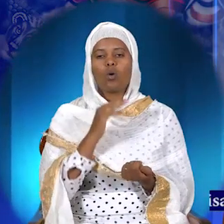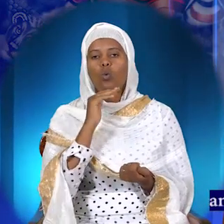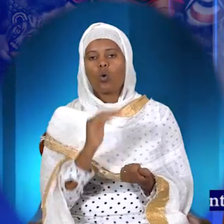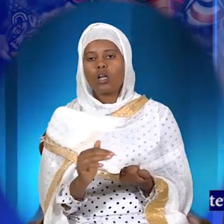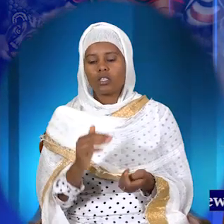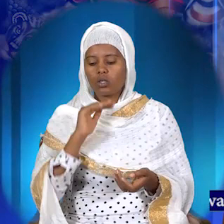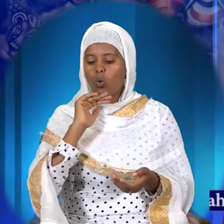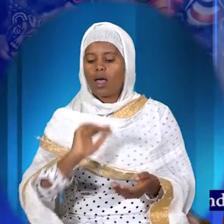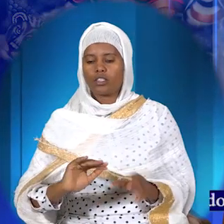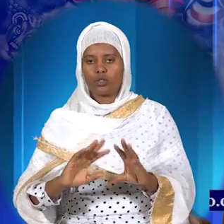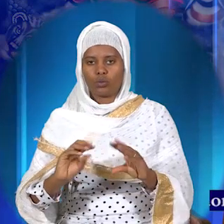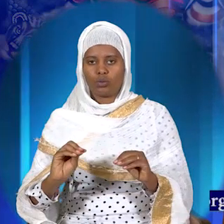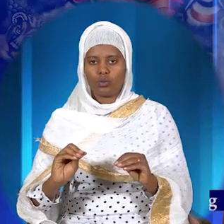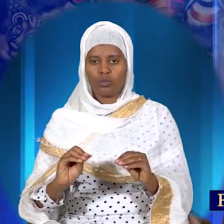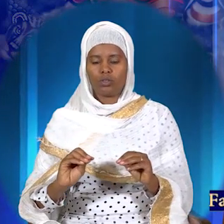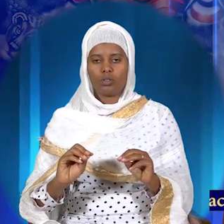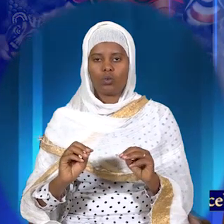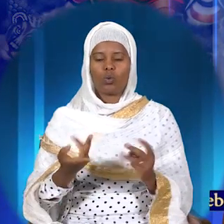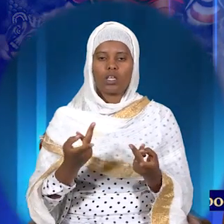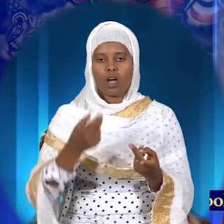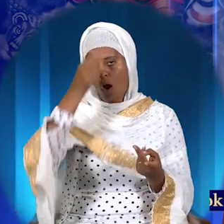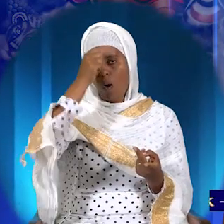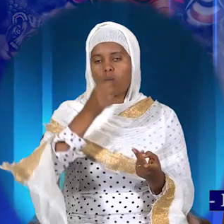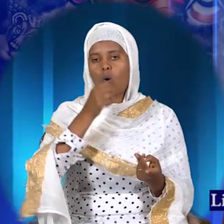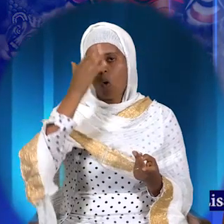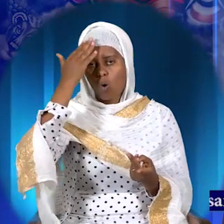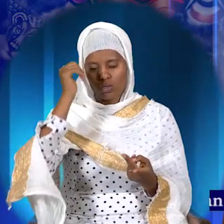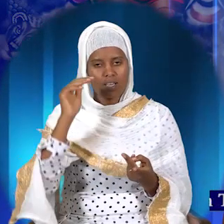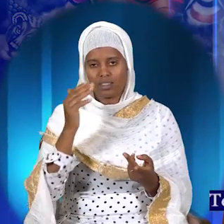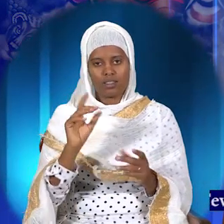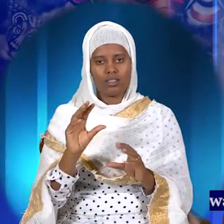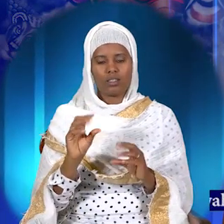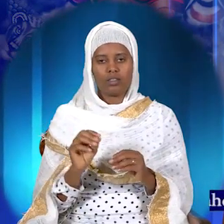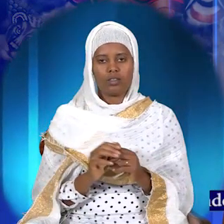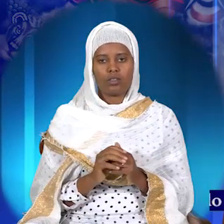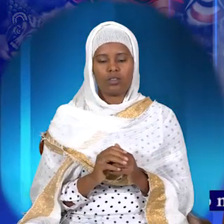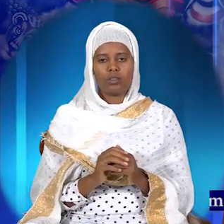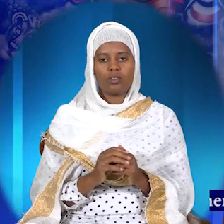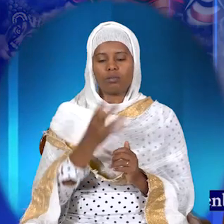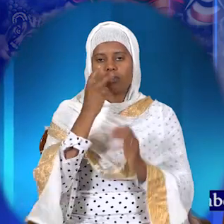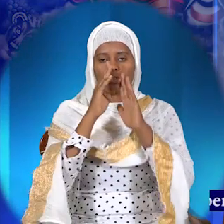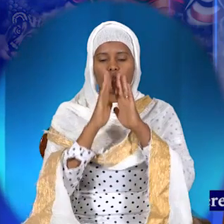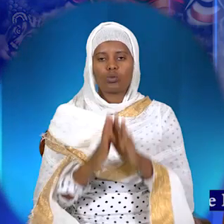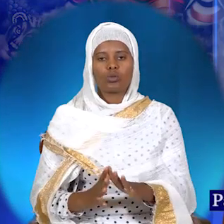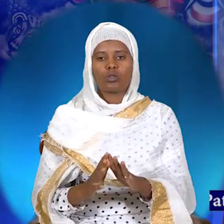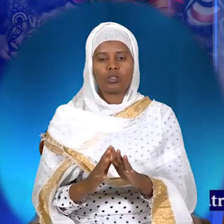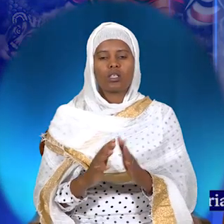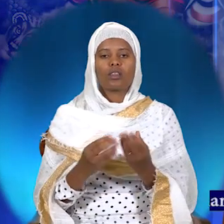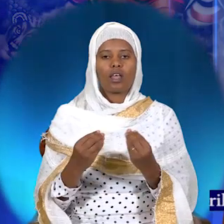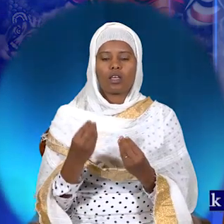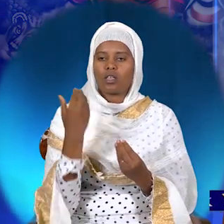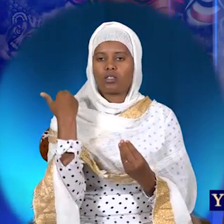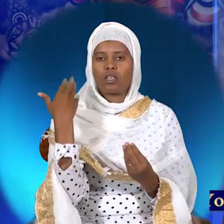إيو والد دما تولادي يبهالن بر ولادي أسرازي سرازي أي يبهالن إيو منفس قدوس